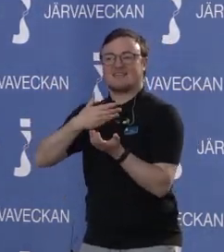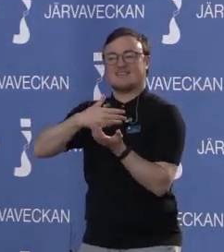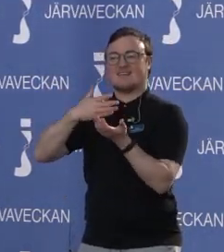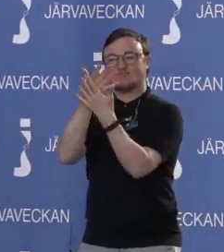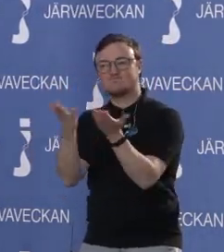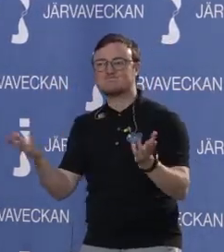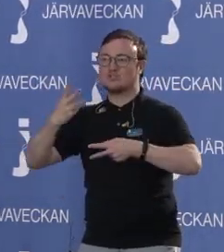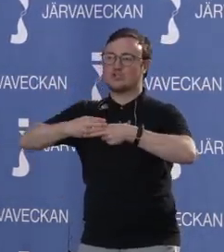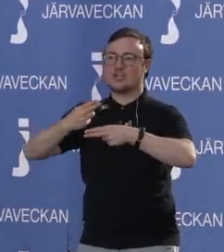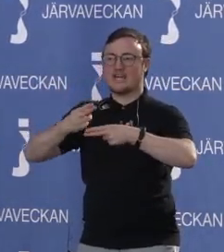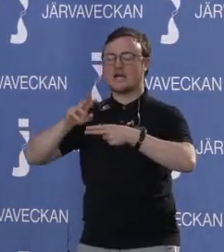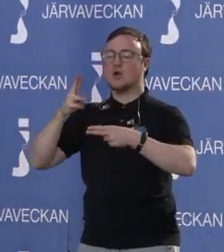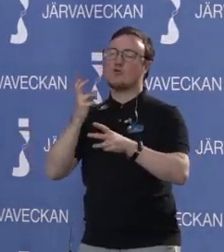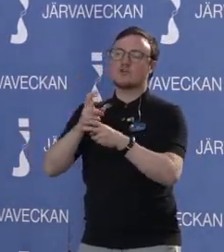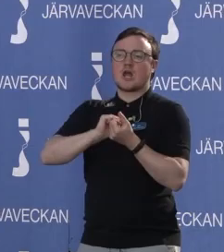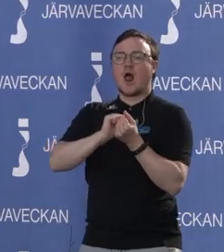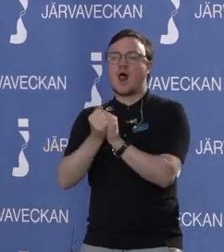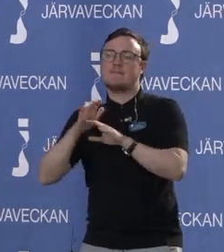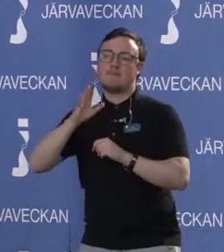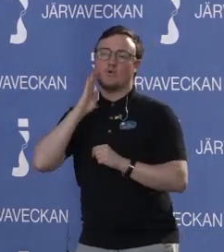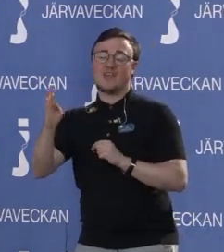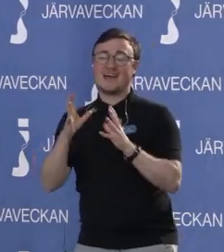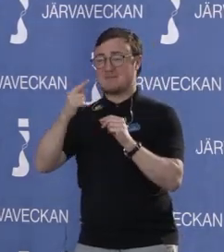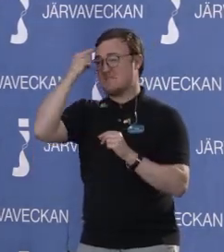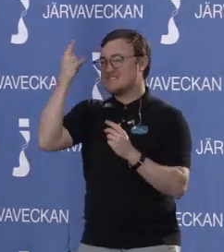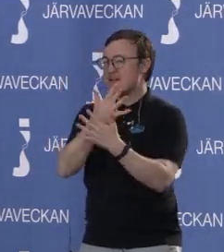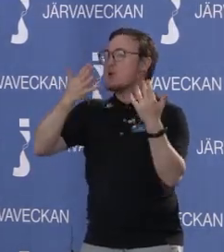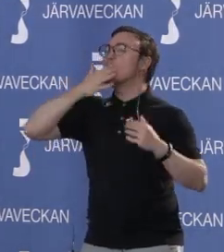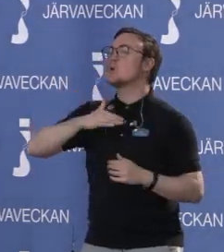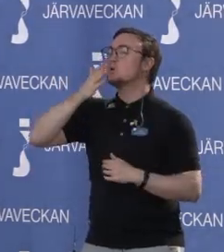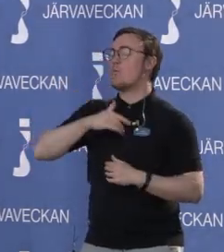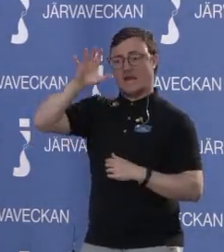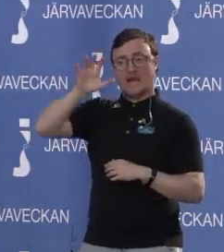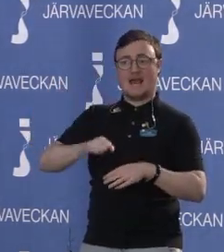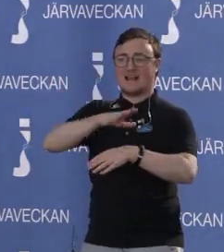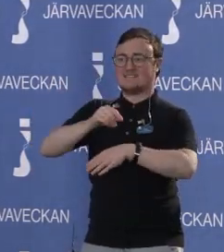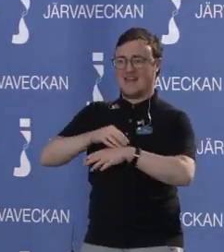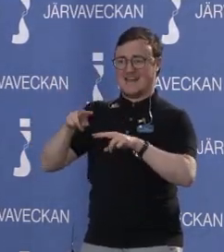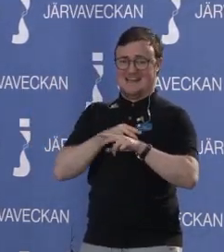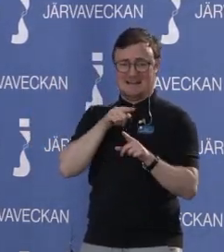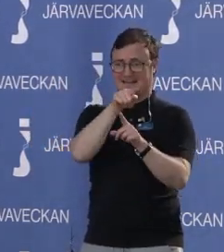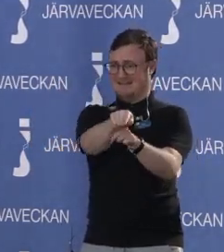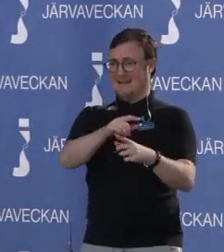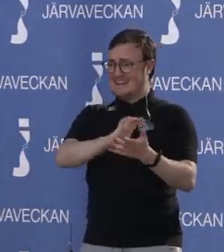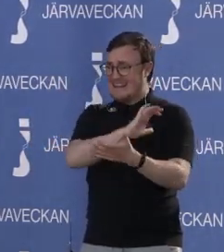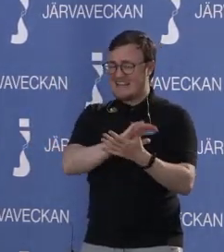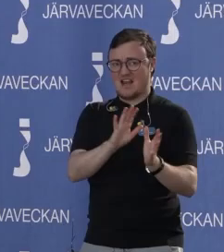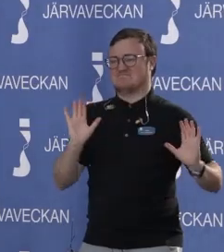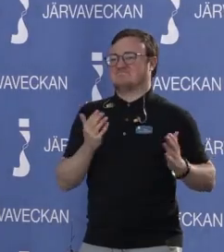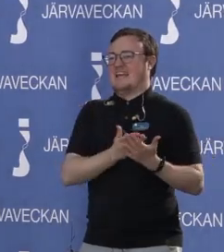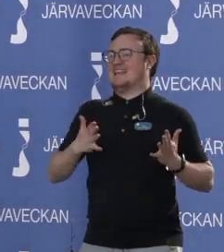sig lite. Men jag tror många unga, återigen generellt över hela landet, känner att de här produkterna är inte för mig, för